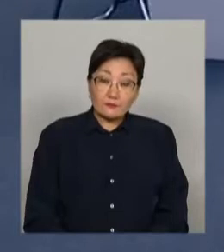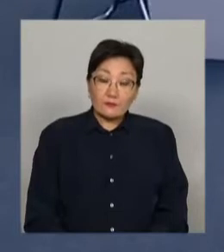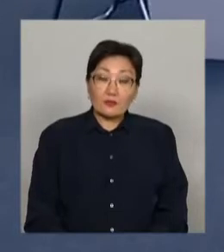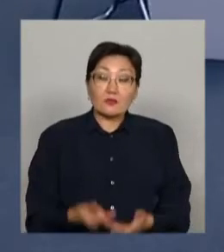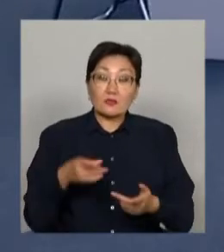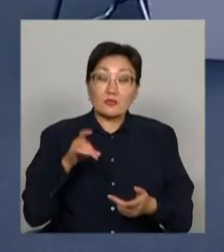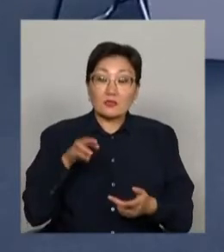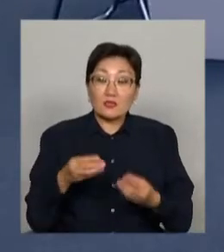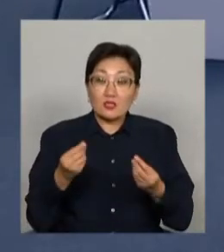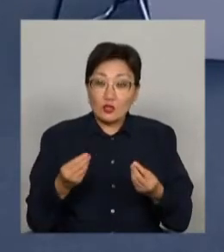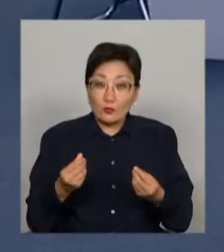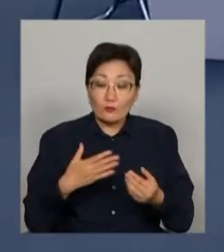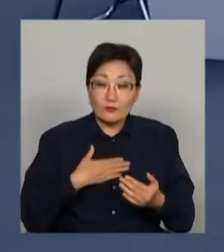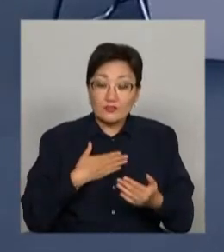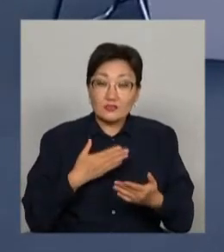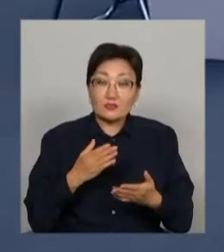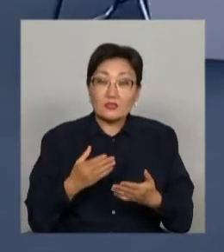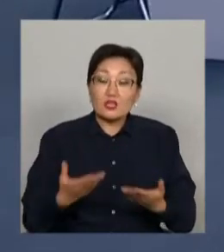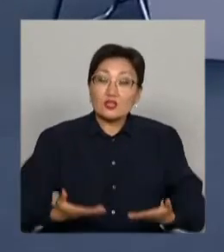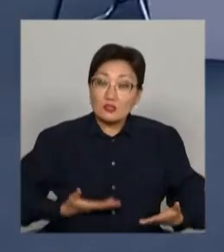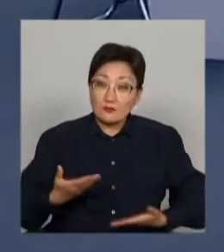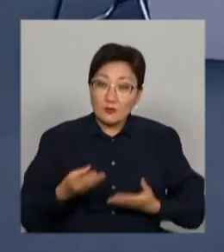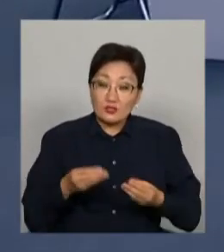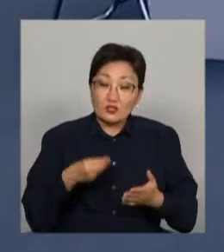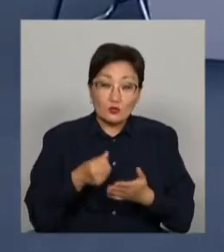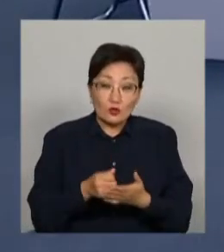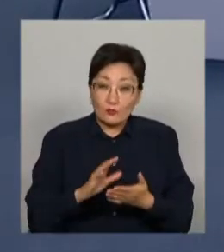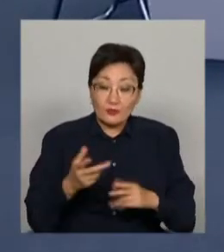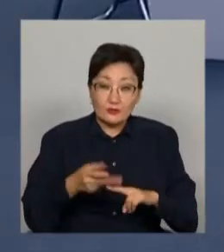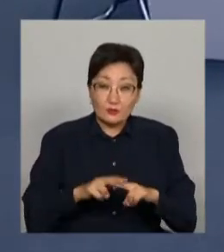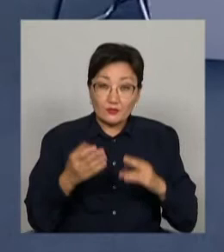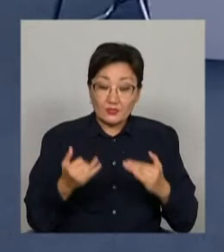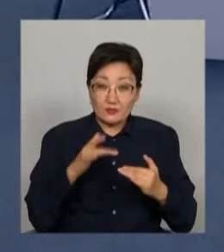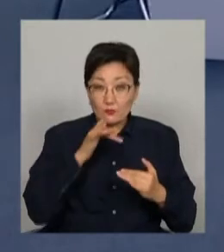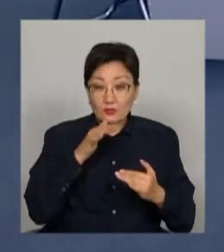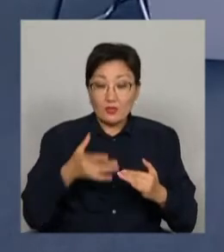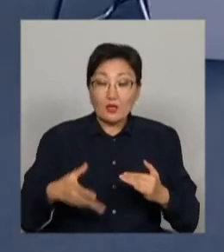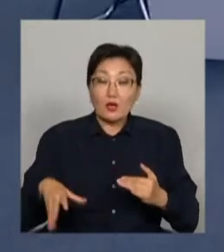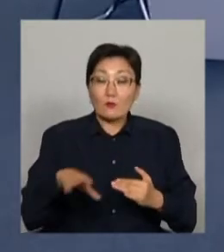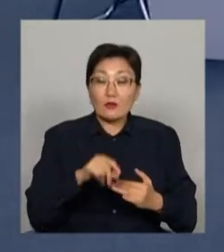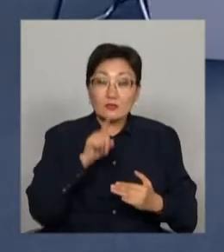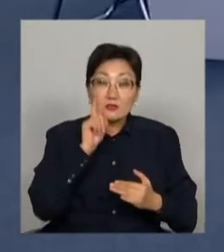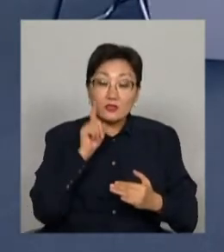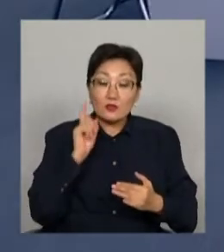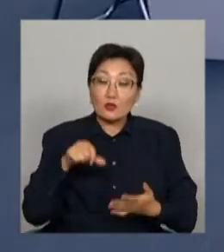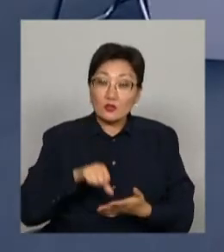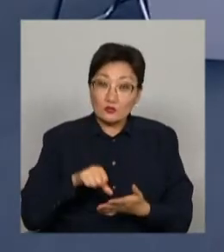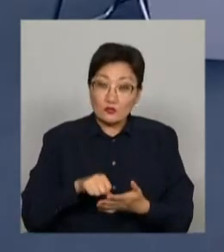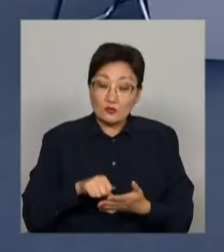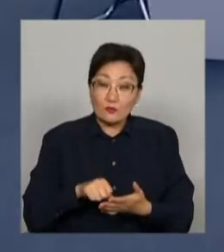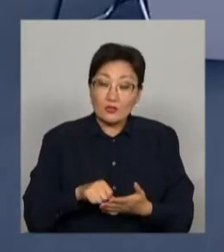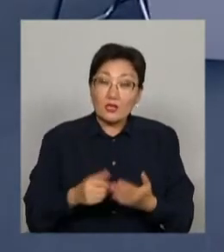Грантты қаржын ақшалай біз қолға бермейміз. Себебі қазіргі таңда барлық жастар қасу бойынша,